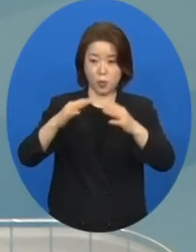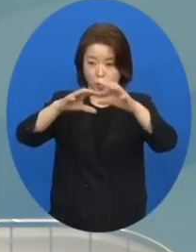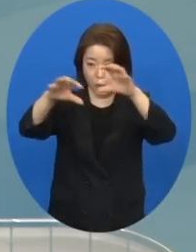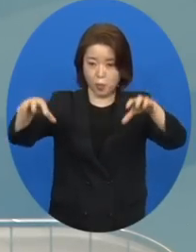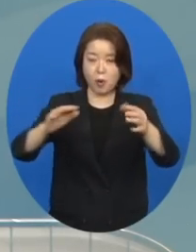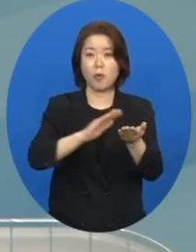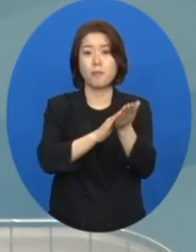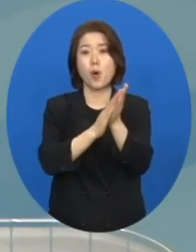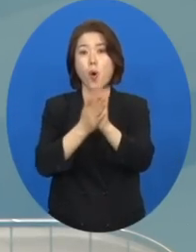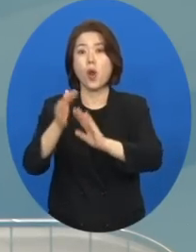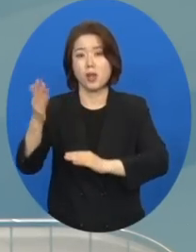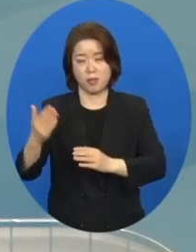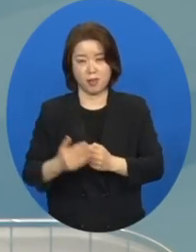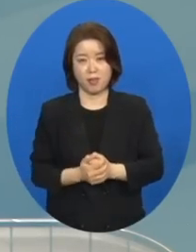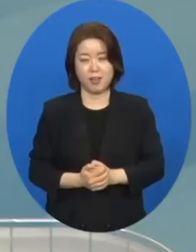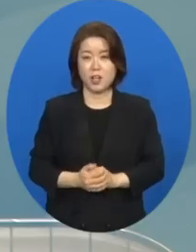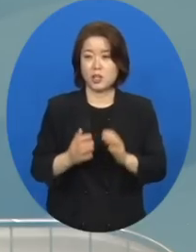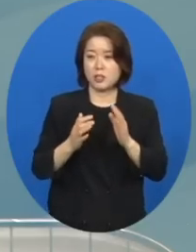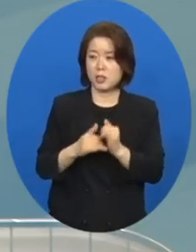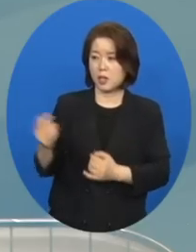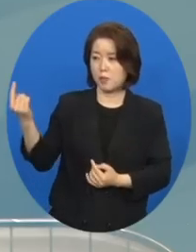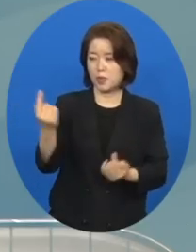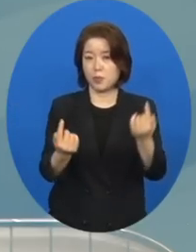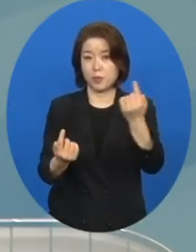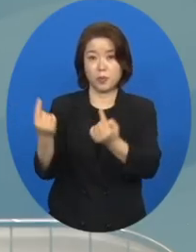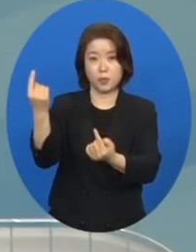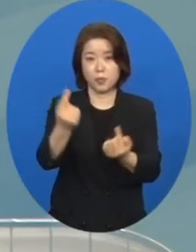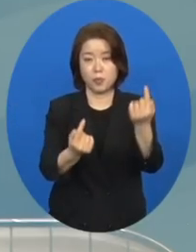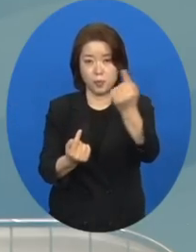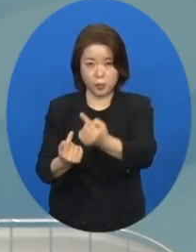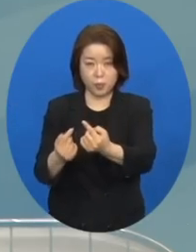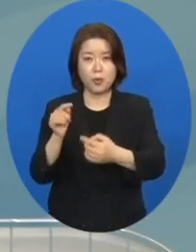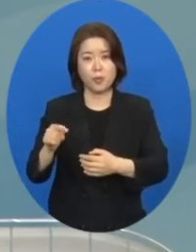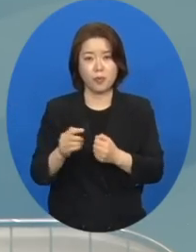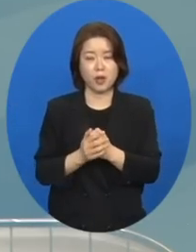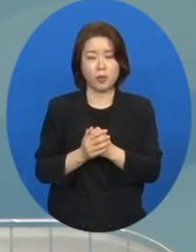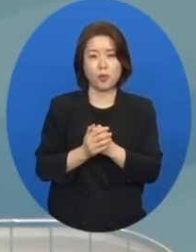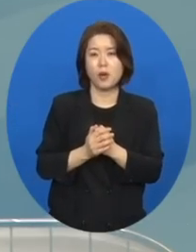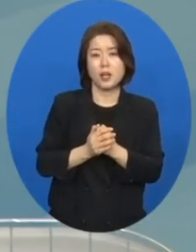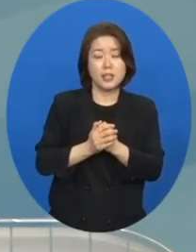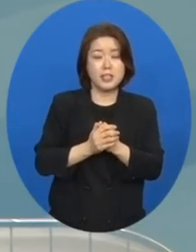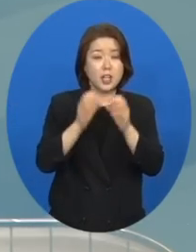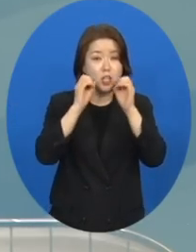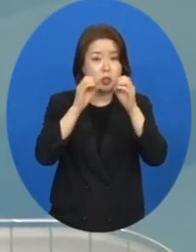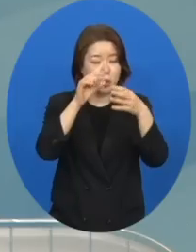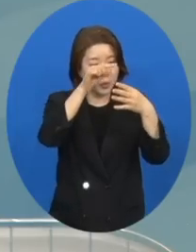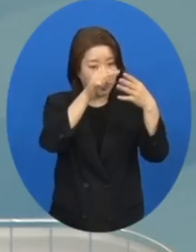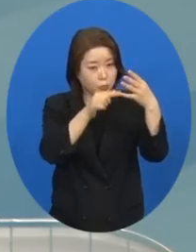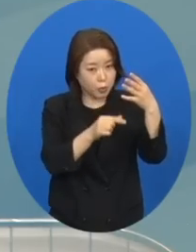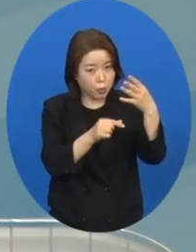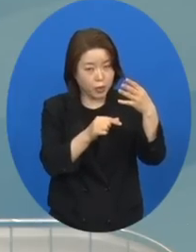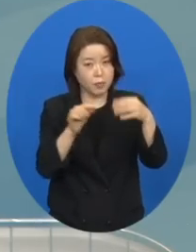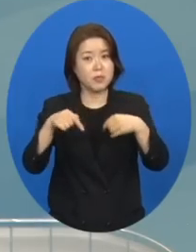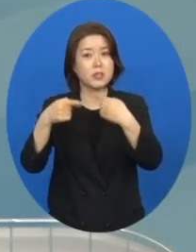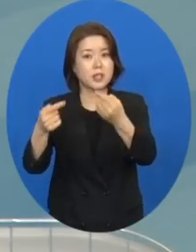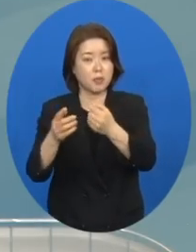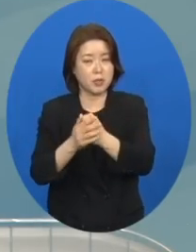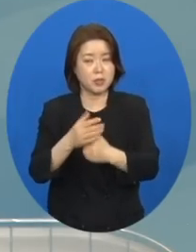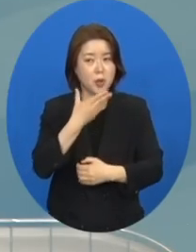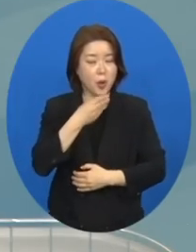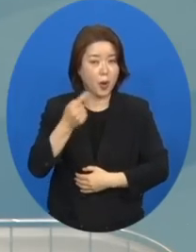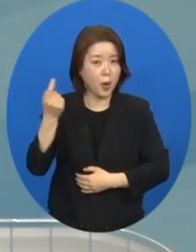되었습니다 사람들이 이제 고기의 와서 아 닫고 살아가는 전도 프로그램 들으면서 복음을 좋습니다 그들이 아